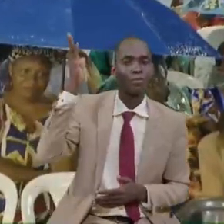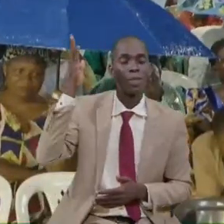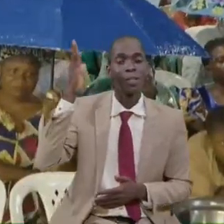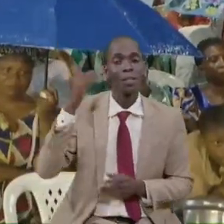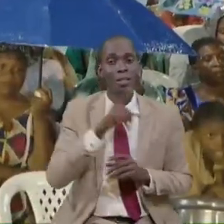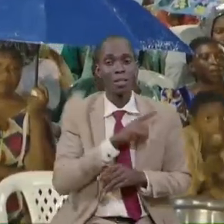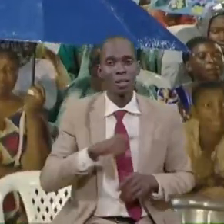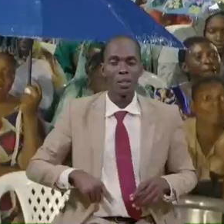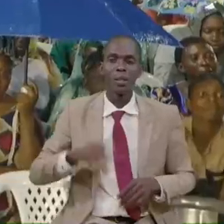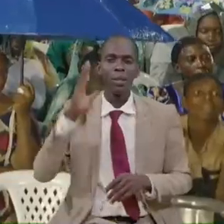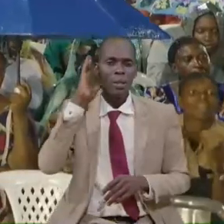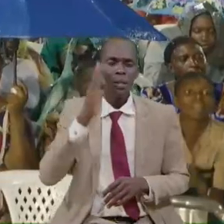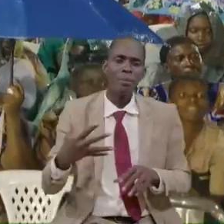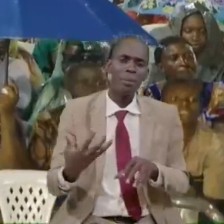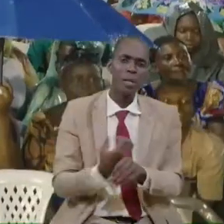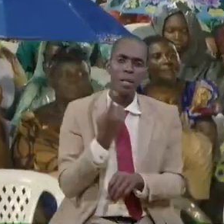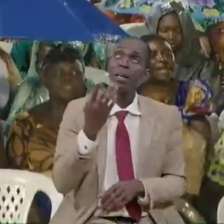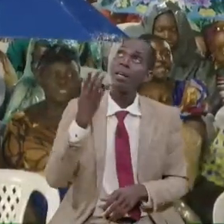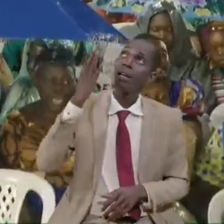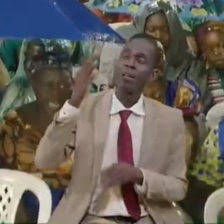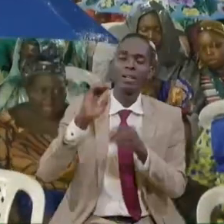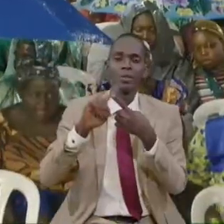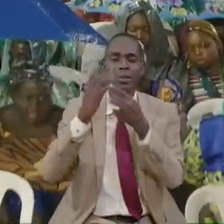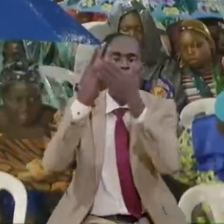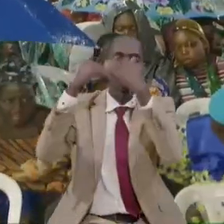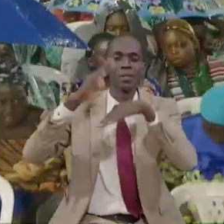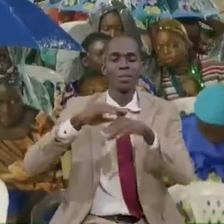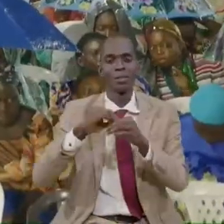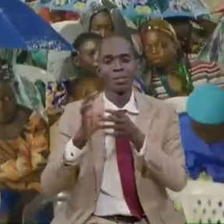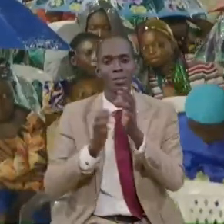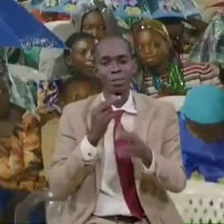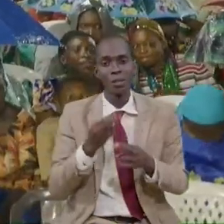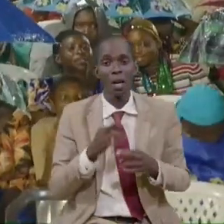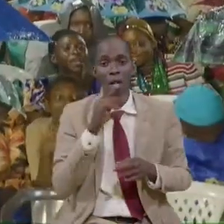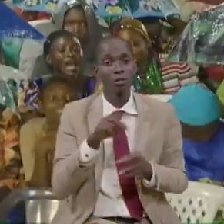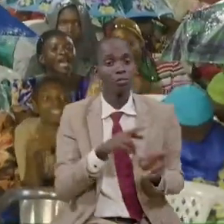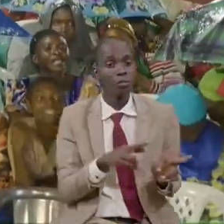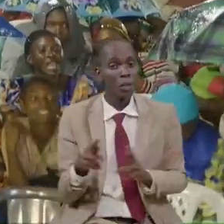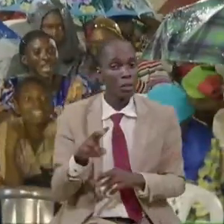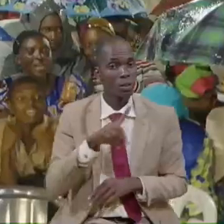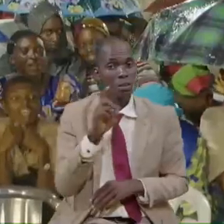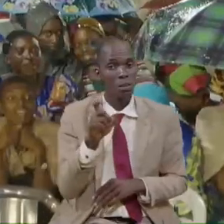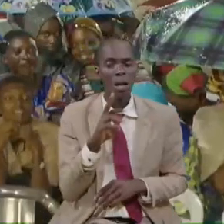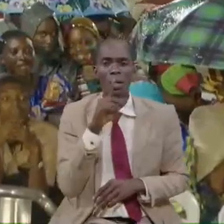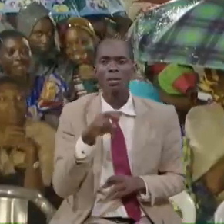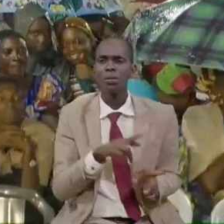Le Seigneur vous amènera à la gloire. Êtes-vous prêt? Je dis, êtes-vous prêt?